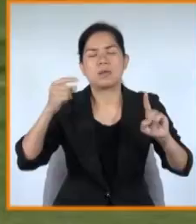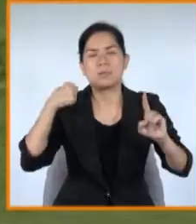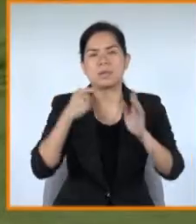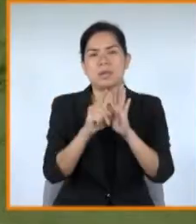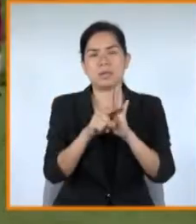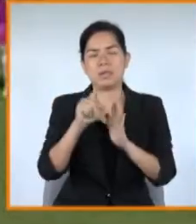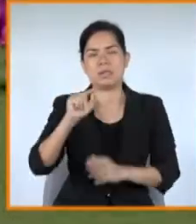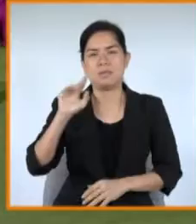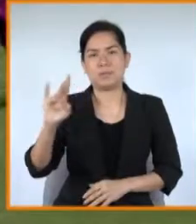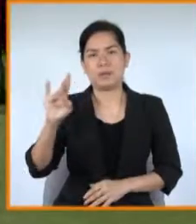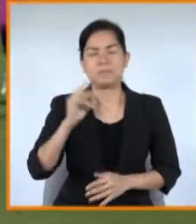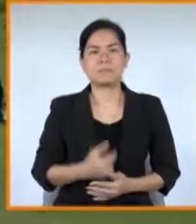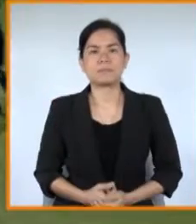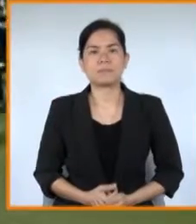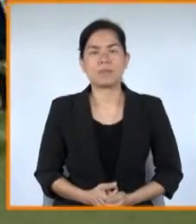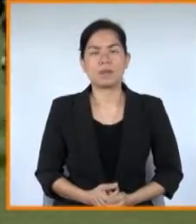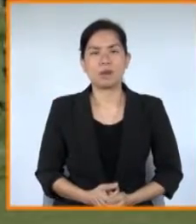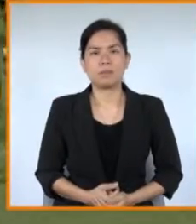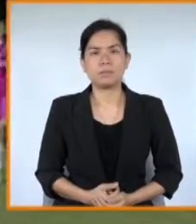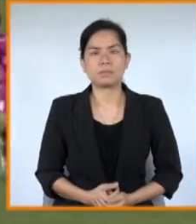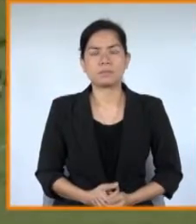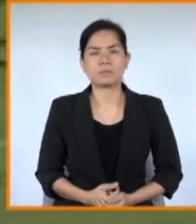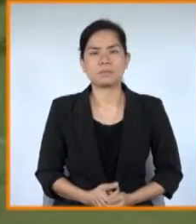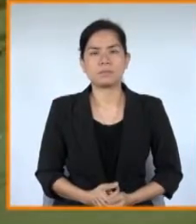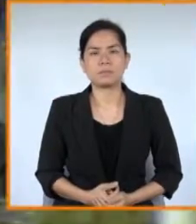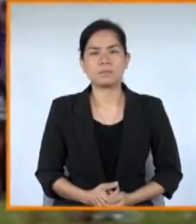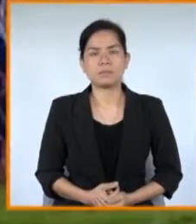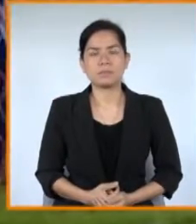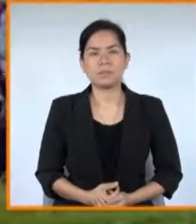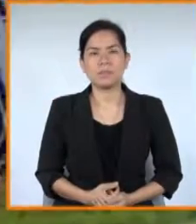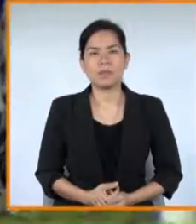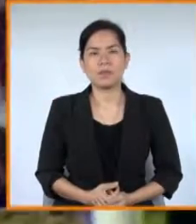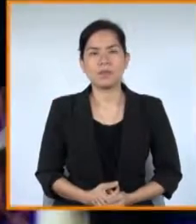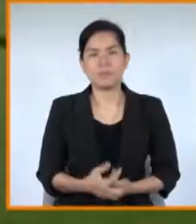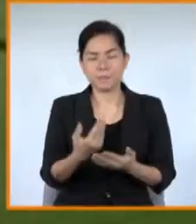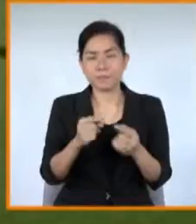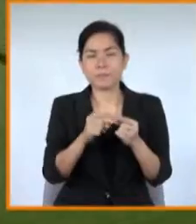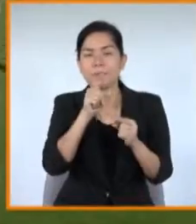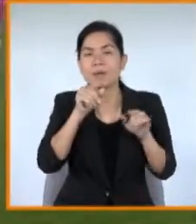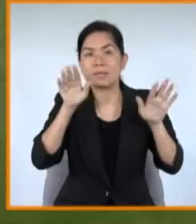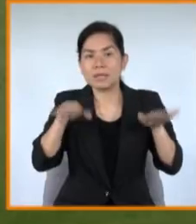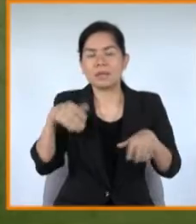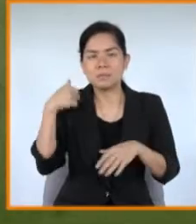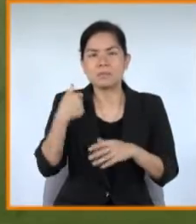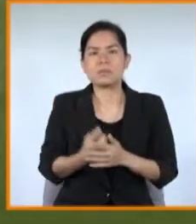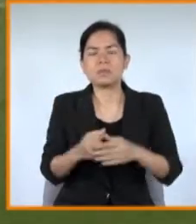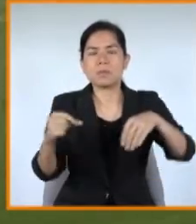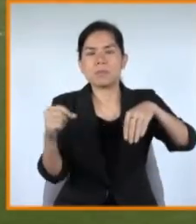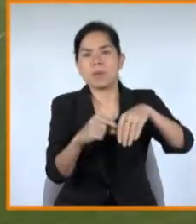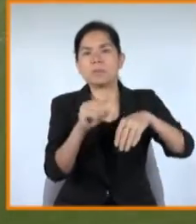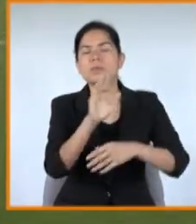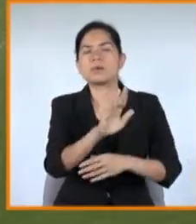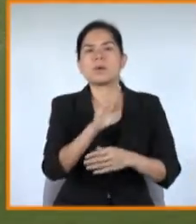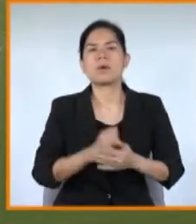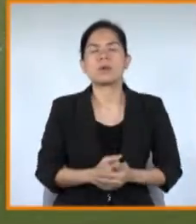าทีที่27นะครับตีเสมอเป็น1-1แล้วก็ใช้นักขึ้นนำอีกครั้งหนึ่งนะครับจากการยิงของเดซี่เลสครับ